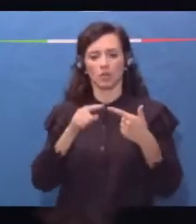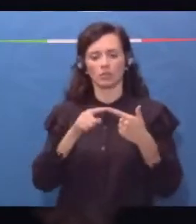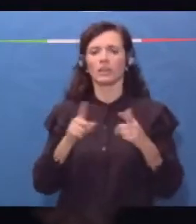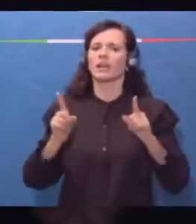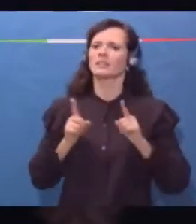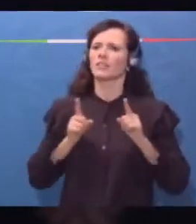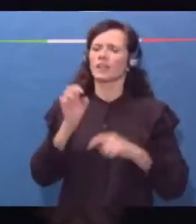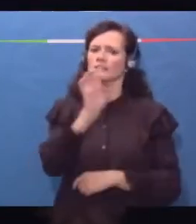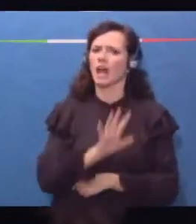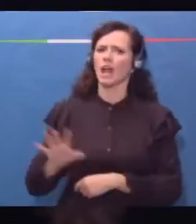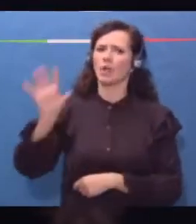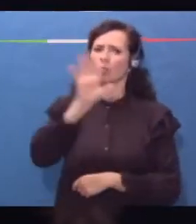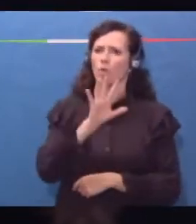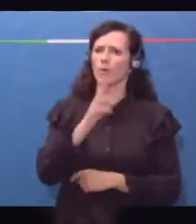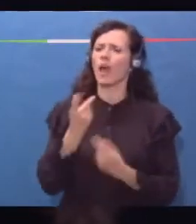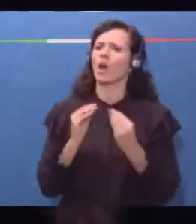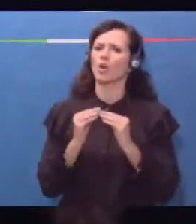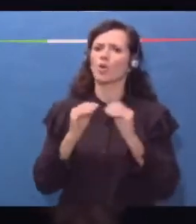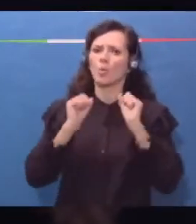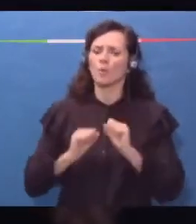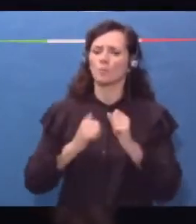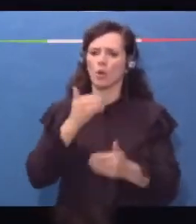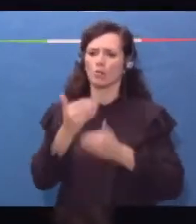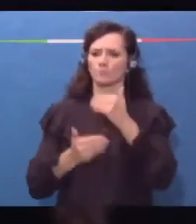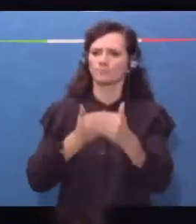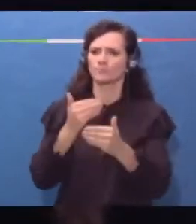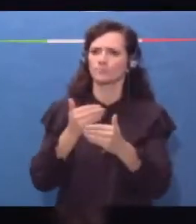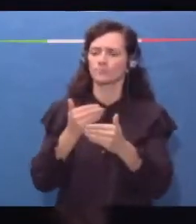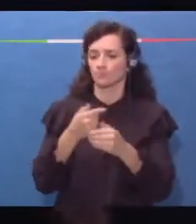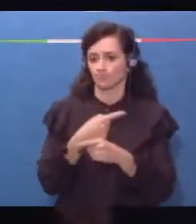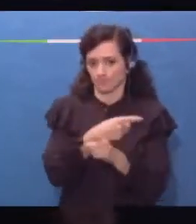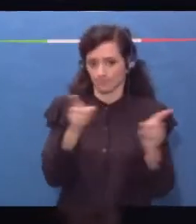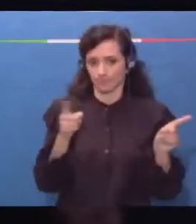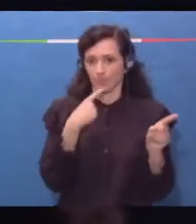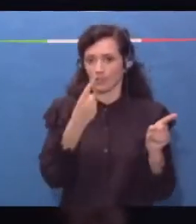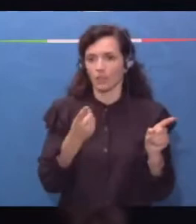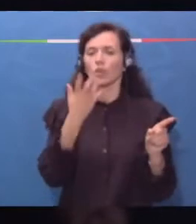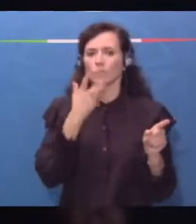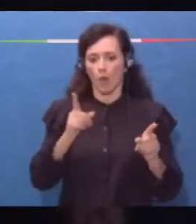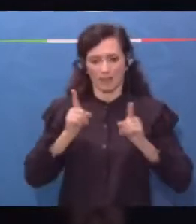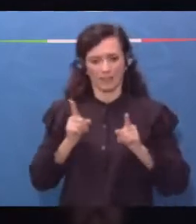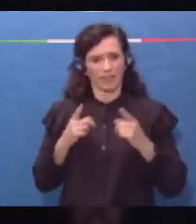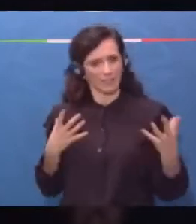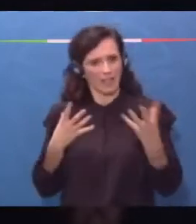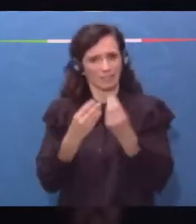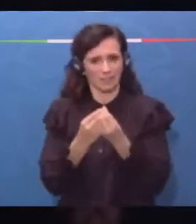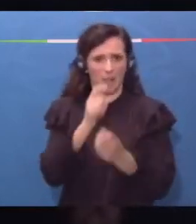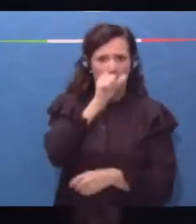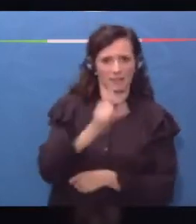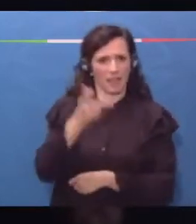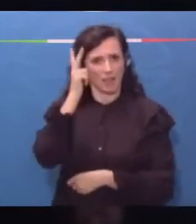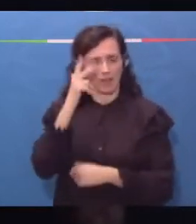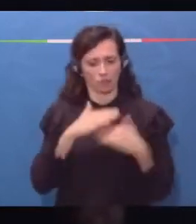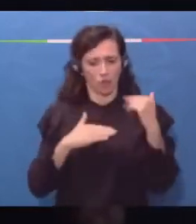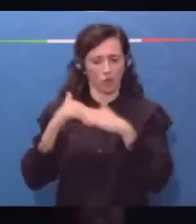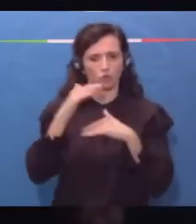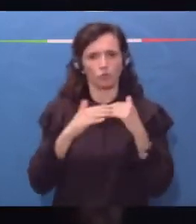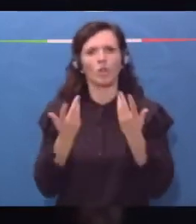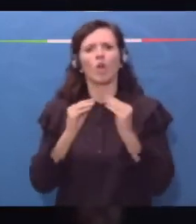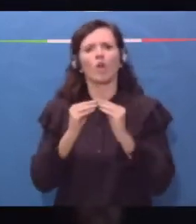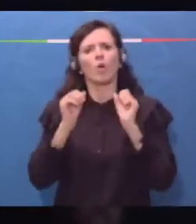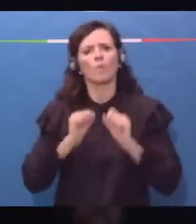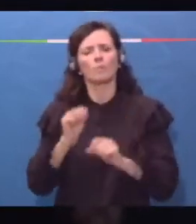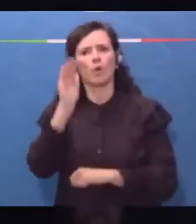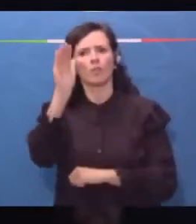come può svilupparsi la difesa che voi volete costruire anche insieme nella minaccia di nuovi